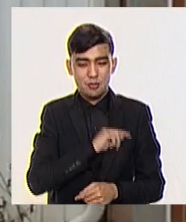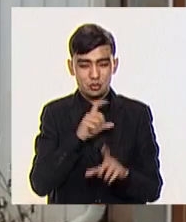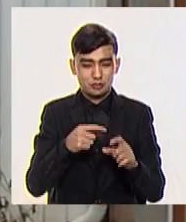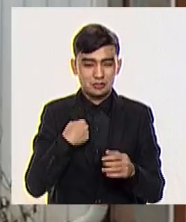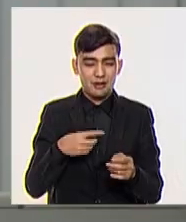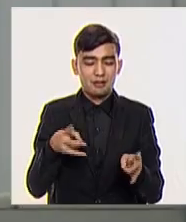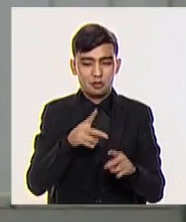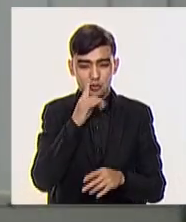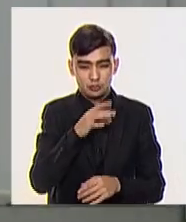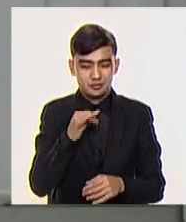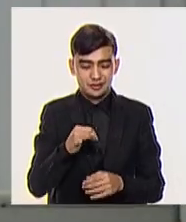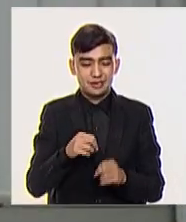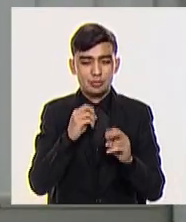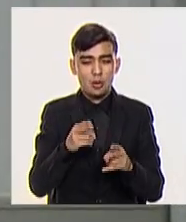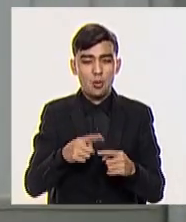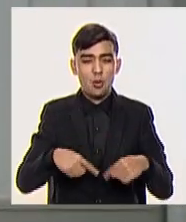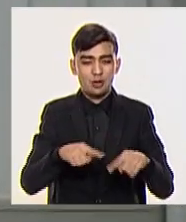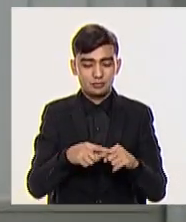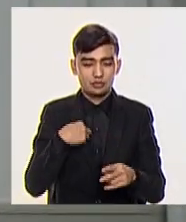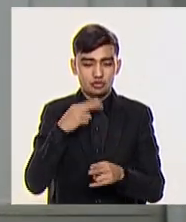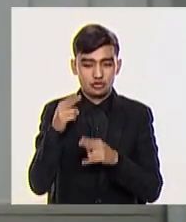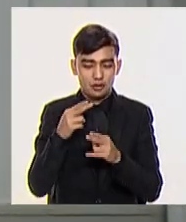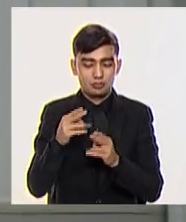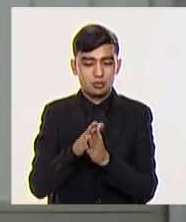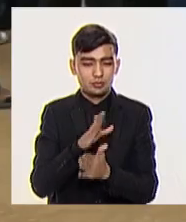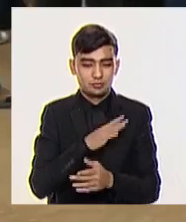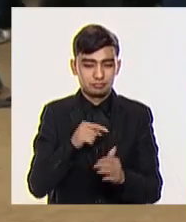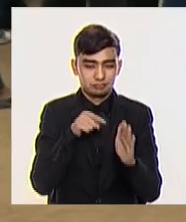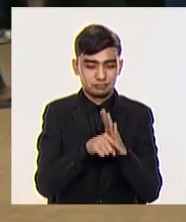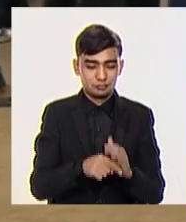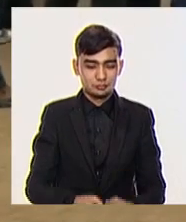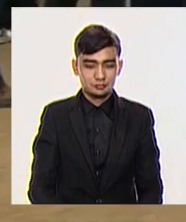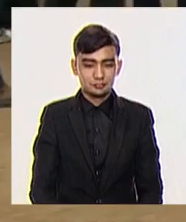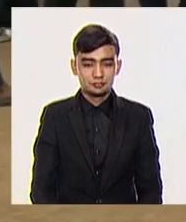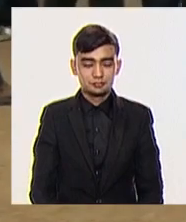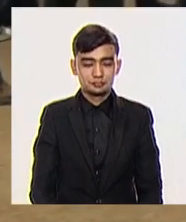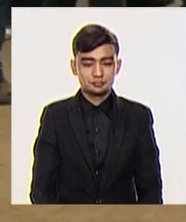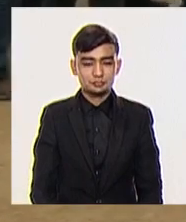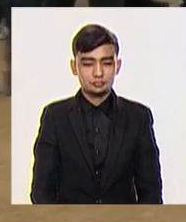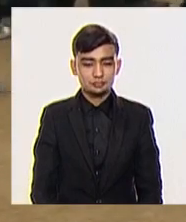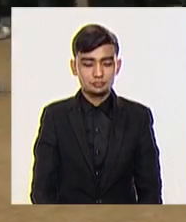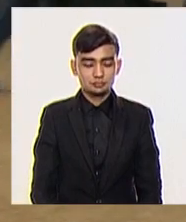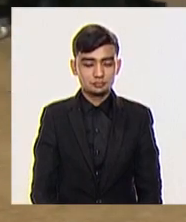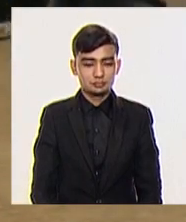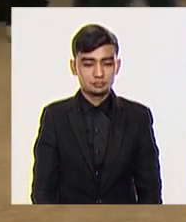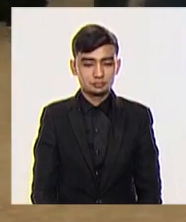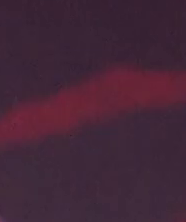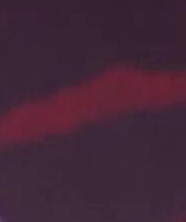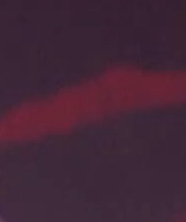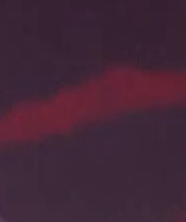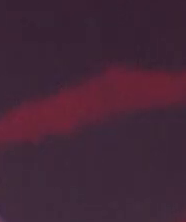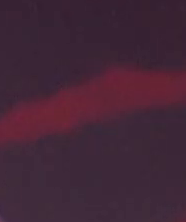дейді. Бұған жергілікті атқарушы органдардың да араласуын сұрайды. Жанат Молдашева, Сәбит Амангелдіұлы, Информбюро, Маңғыстау